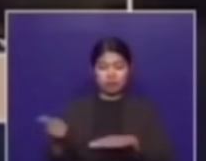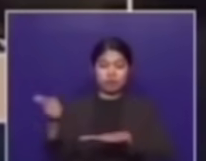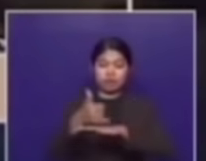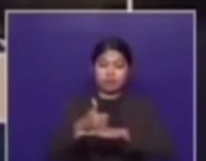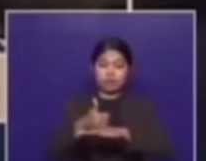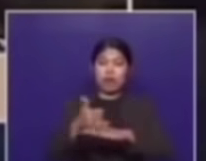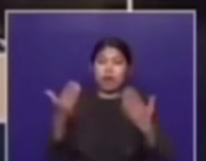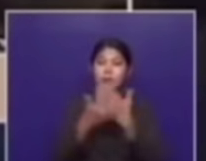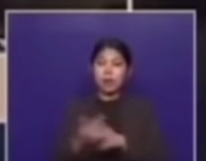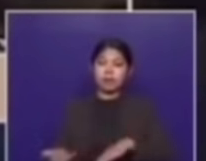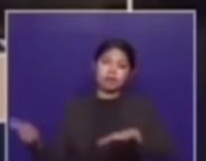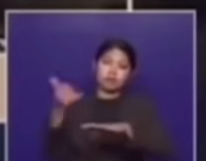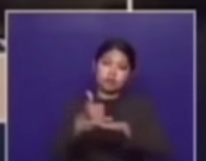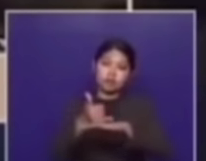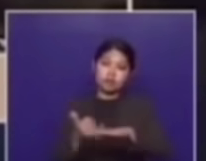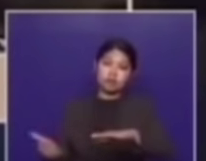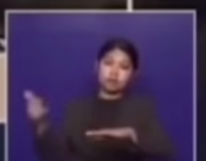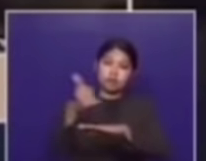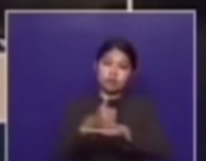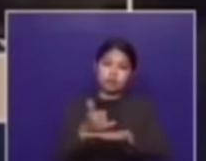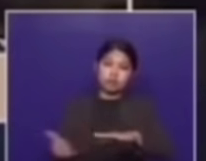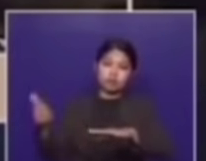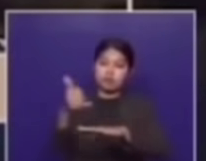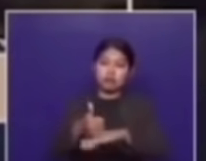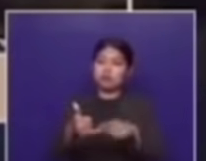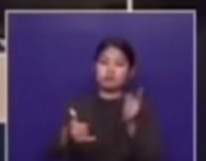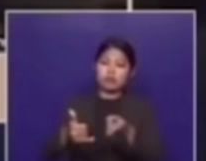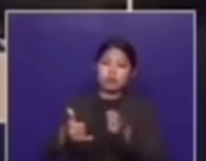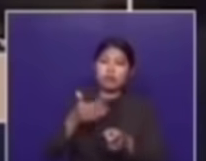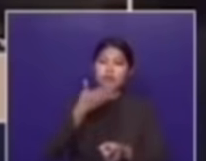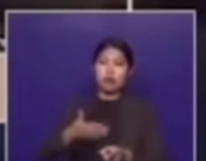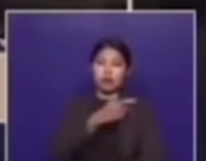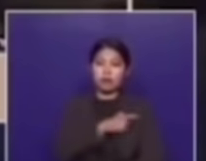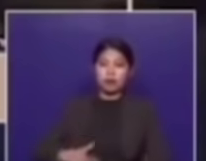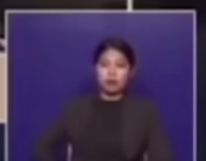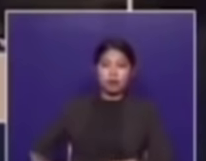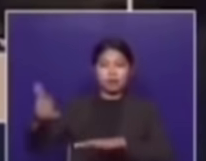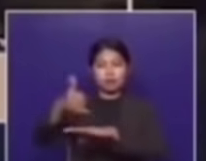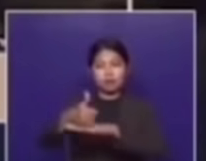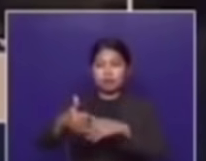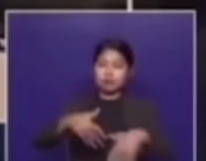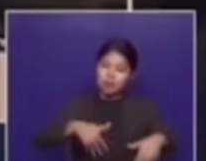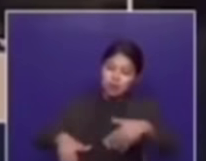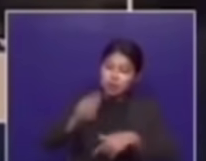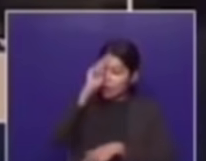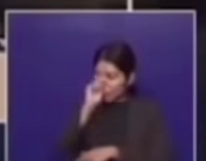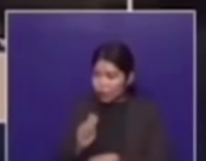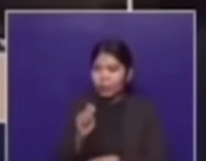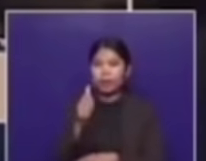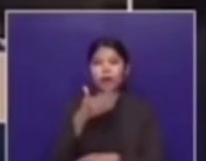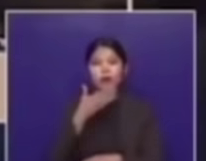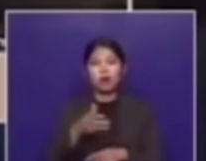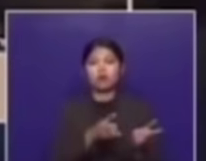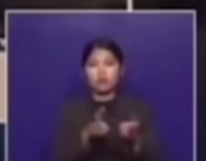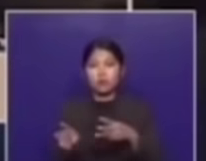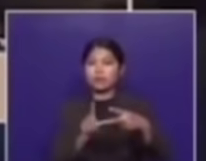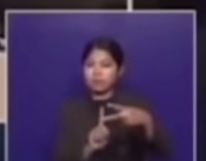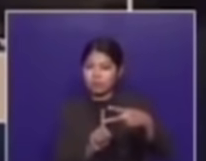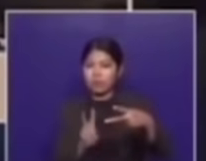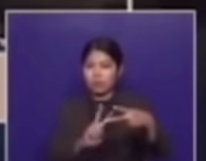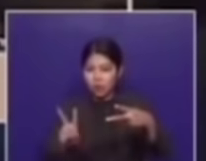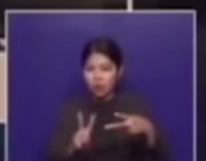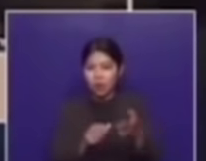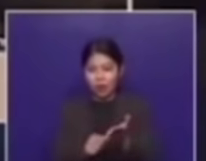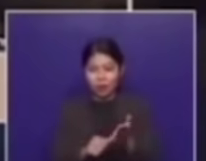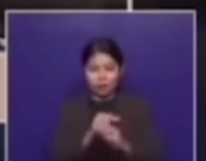ไรสถาบันพระมหากษัตริย์ก็ยังมั่นคงอยู่ได้เป็นที่เคารพของประชาชนนี่คือวิธีการที่จะปกป้องสถ